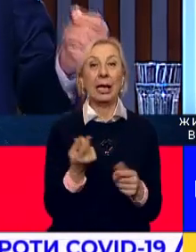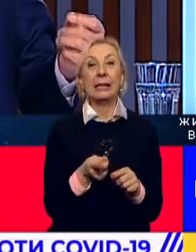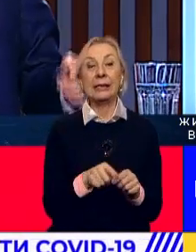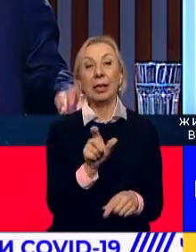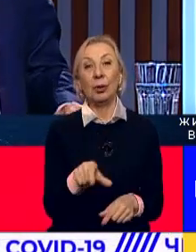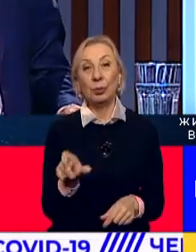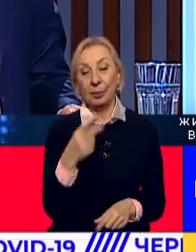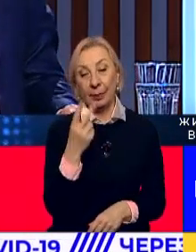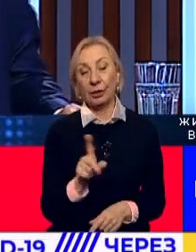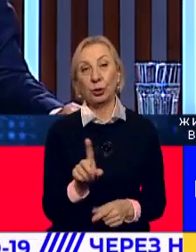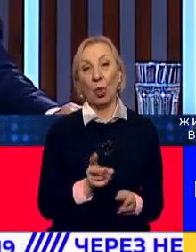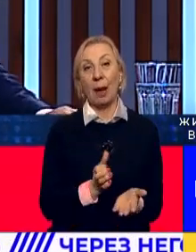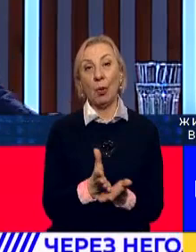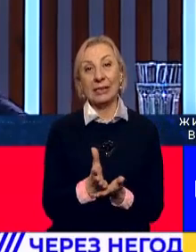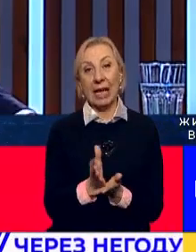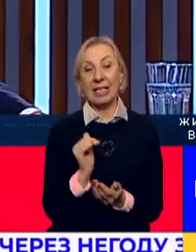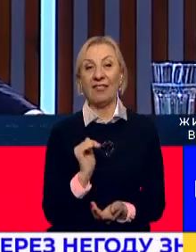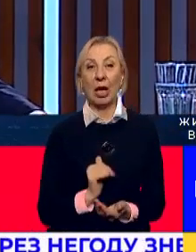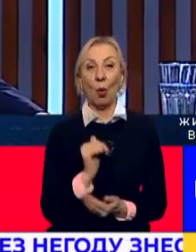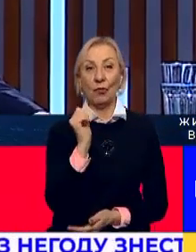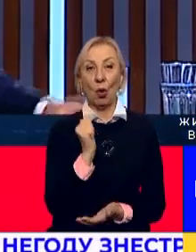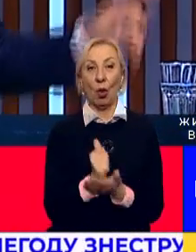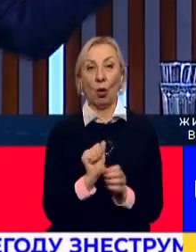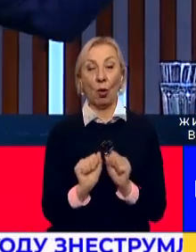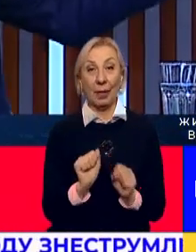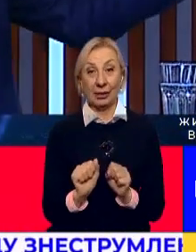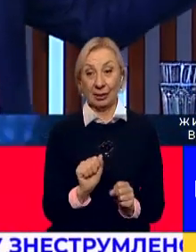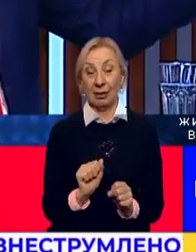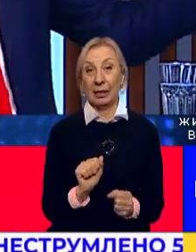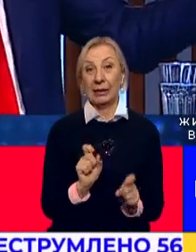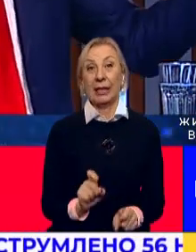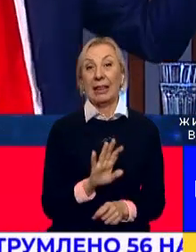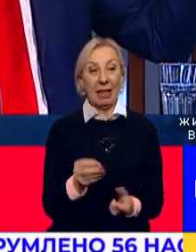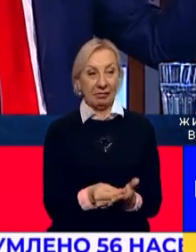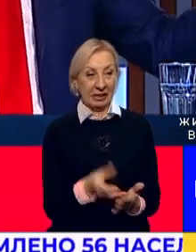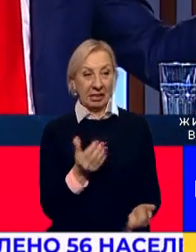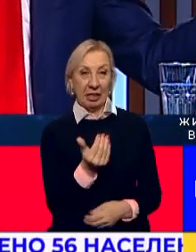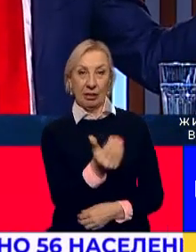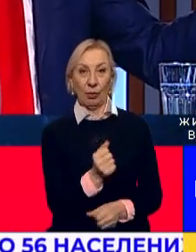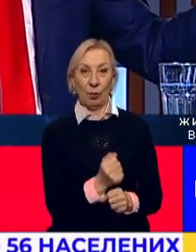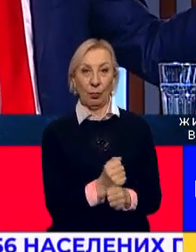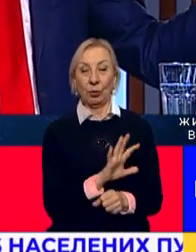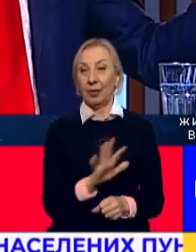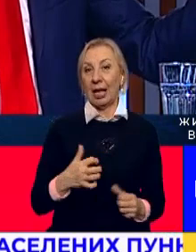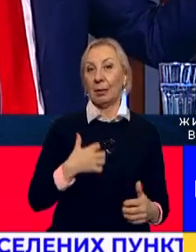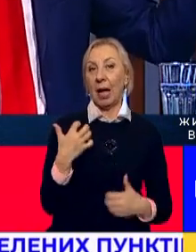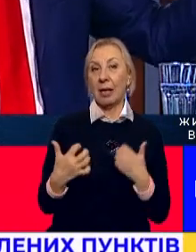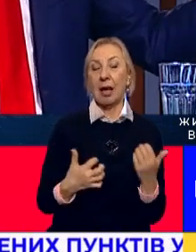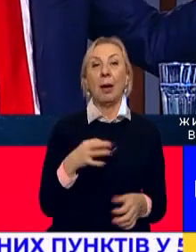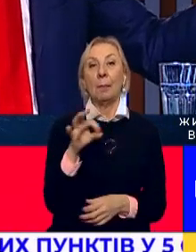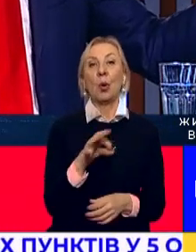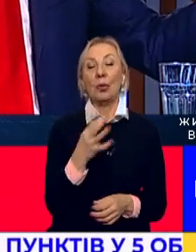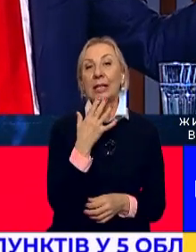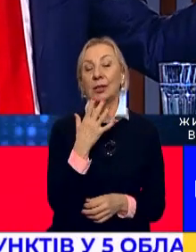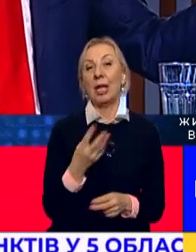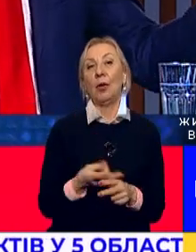що на посаді Верховного Головнокомандувача обіймає людина, яка не цінить їхню роботу, яка не дбає про національну національну безпеку,